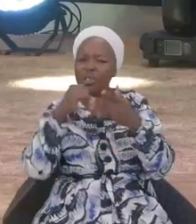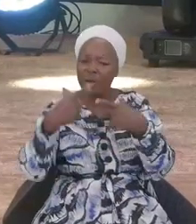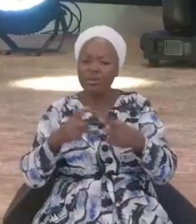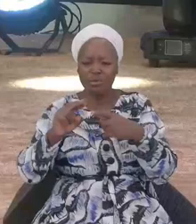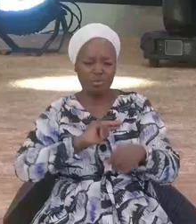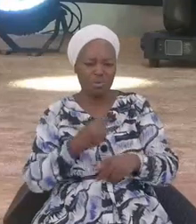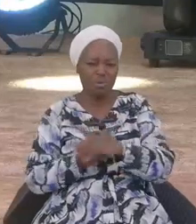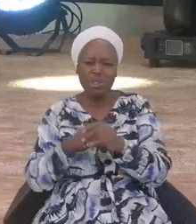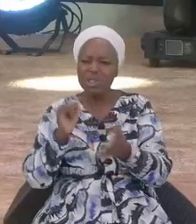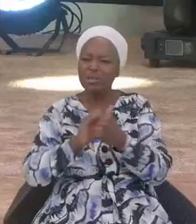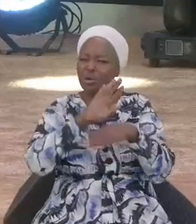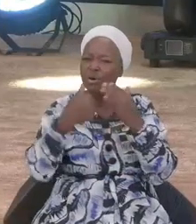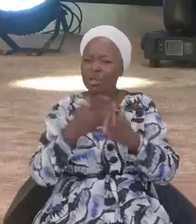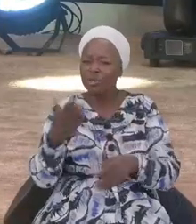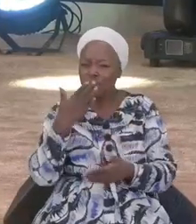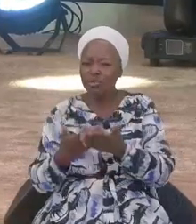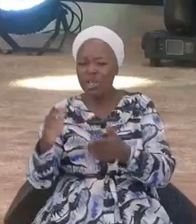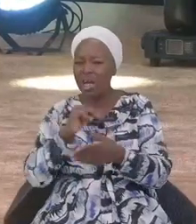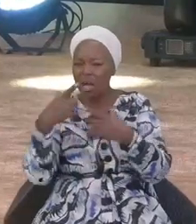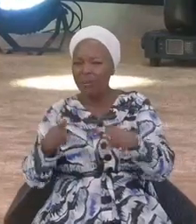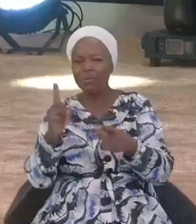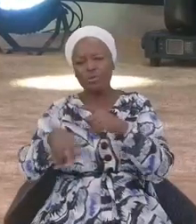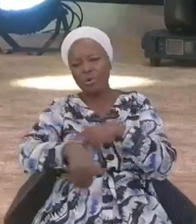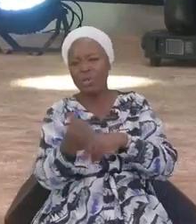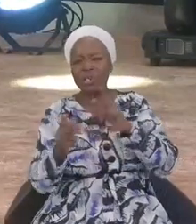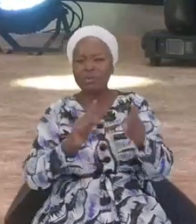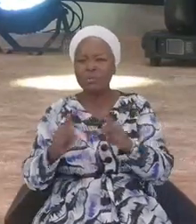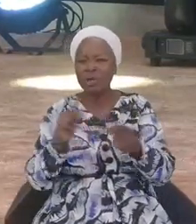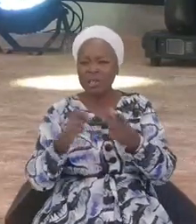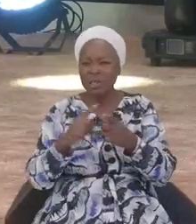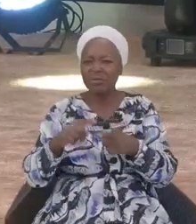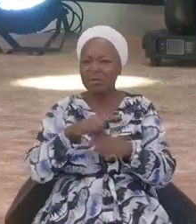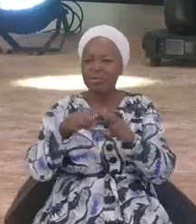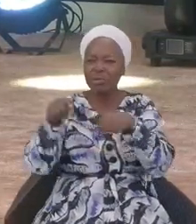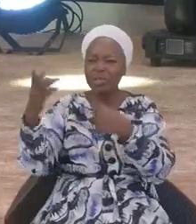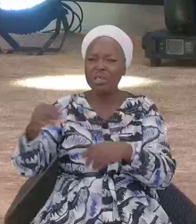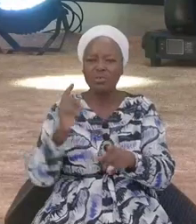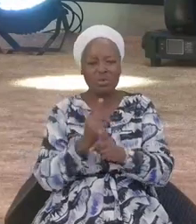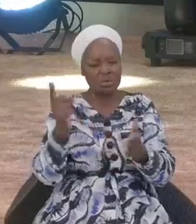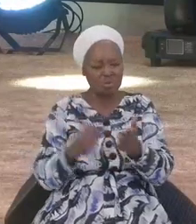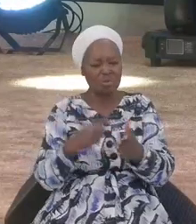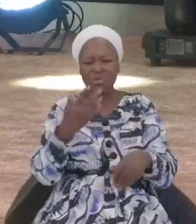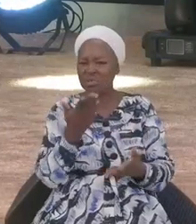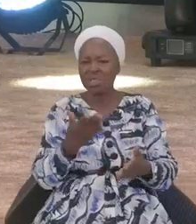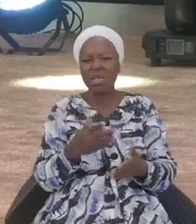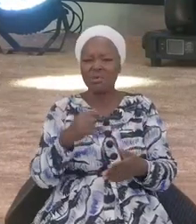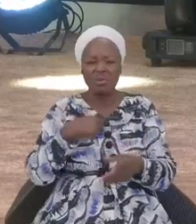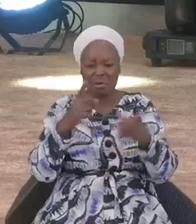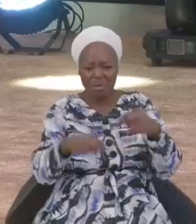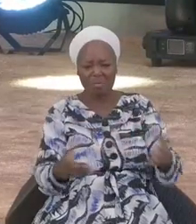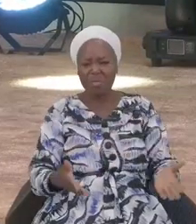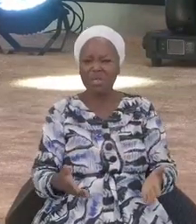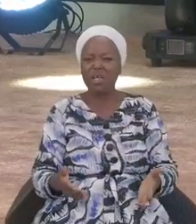Qu'est-ce qui nous arrive pour que ces bonnes choses arrivent aux autres personnes? Et une fois, en passant, mais ici,